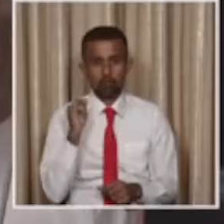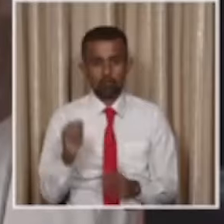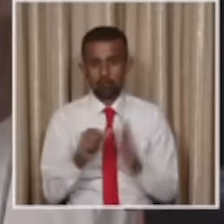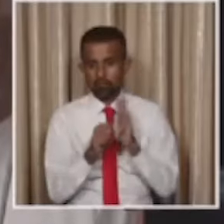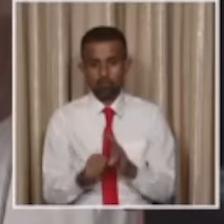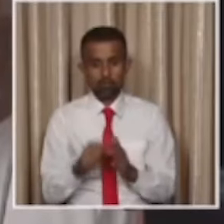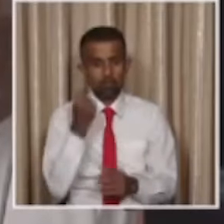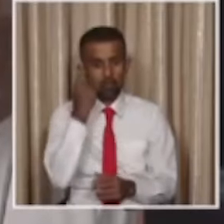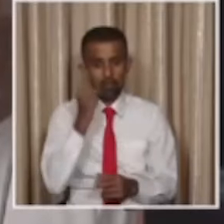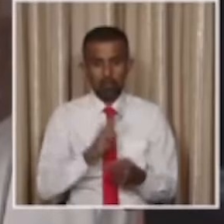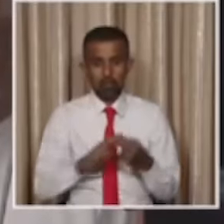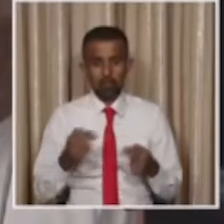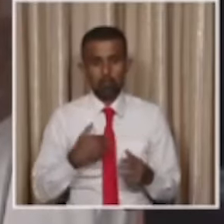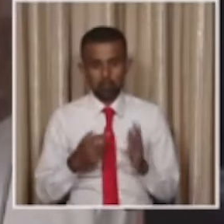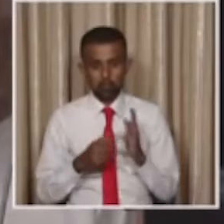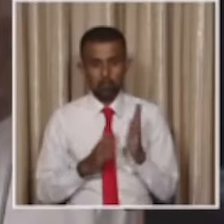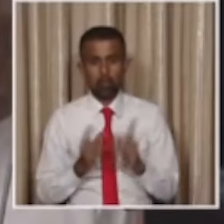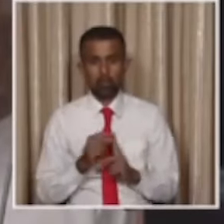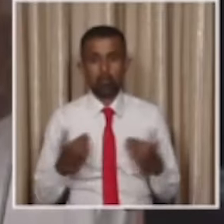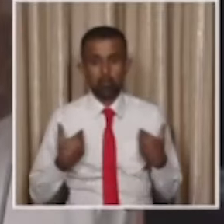ඉන්න මම තාම UMP ඉන්නේ.